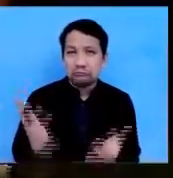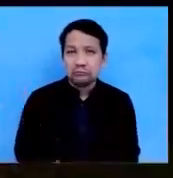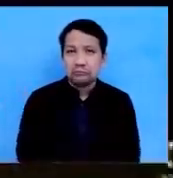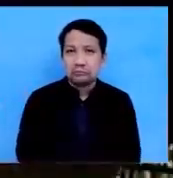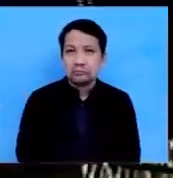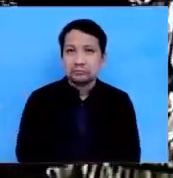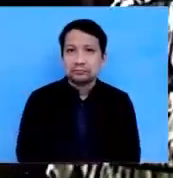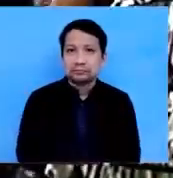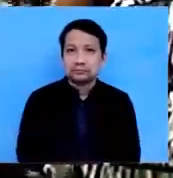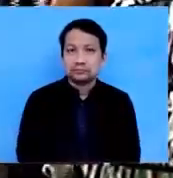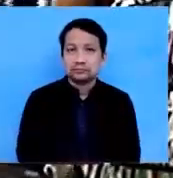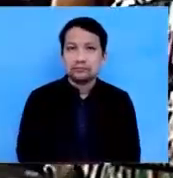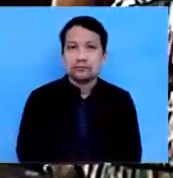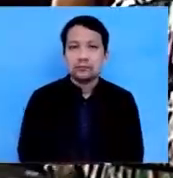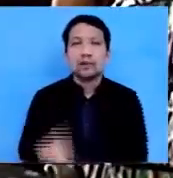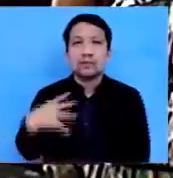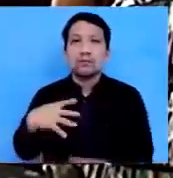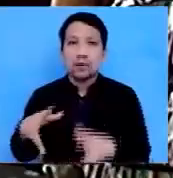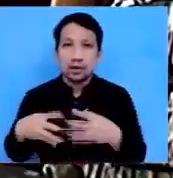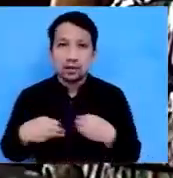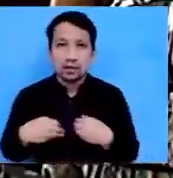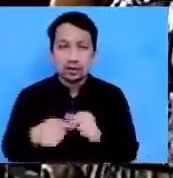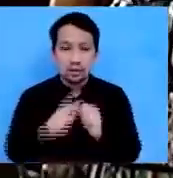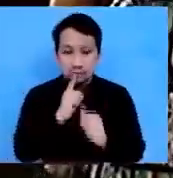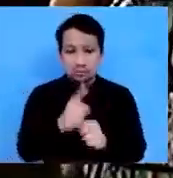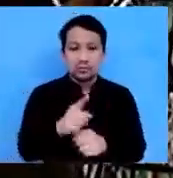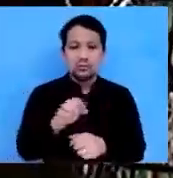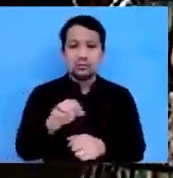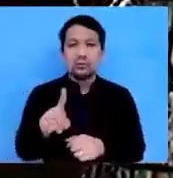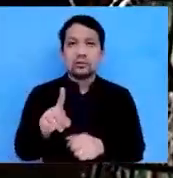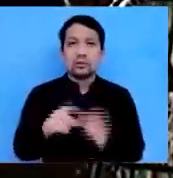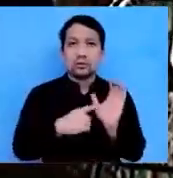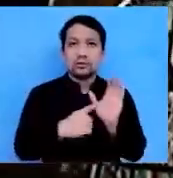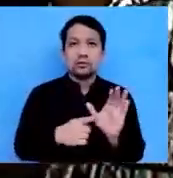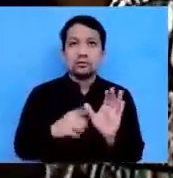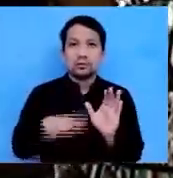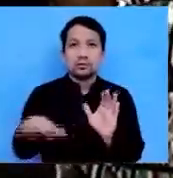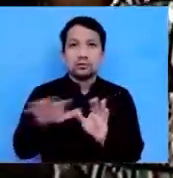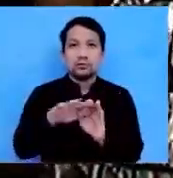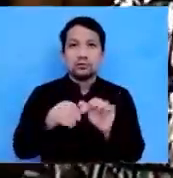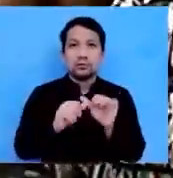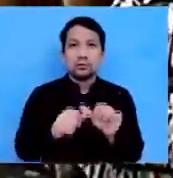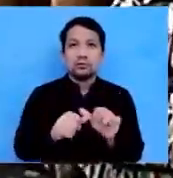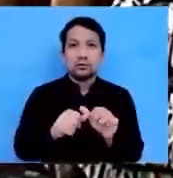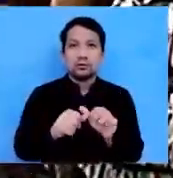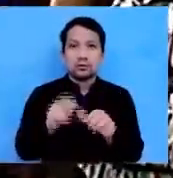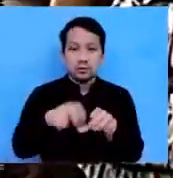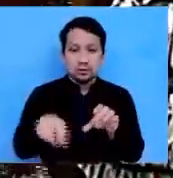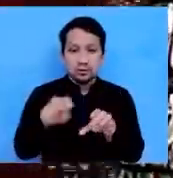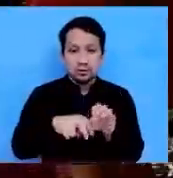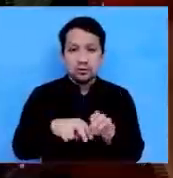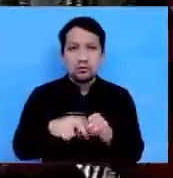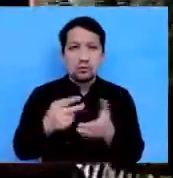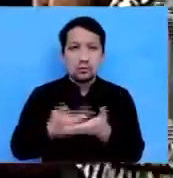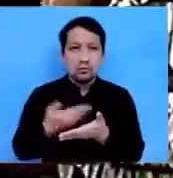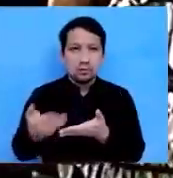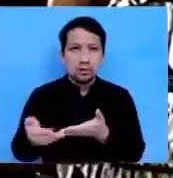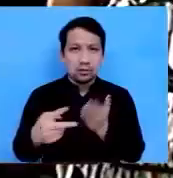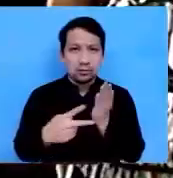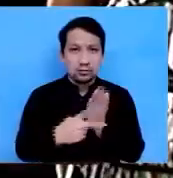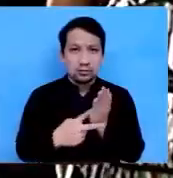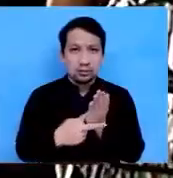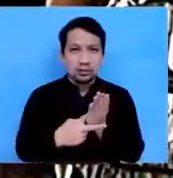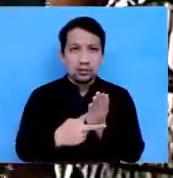Hindi, Bok. Nag-a-accept pa rin sila ng actual mga walk-in na passengers dito para bumili ng ticket. Pero doon